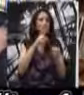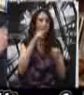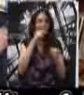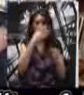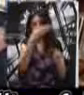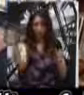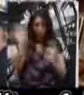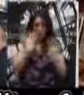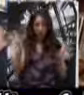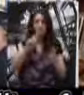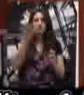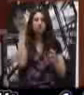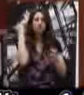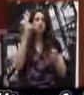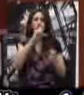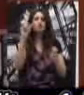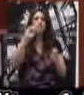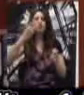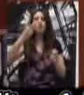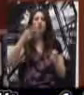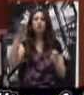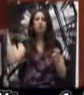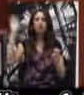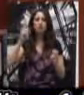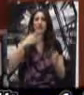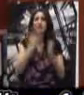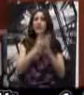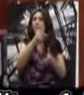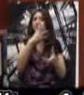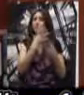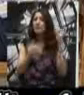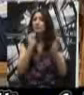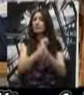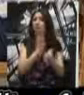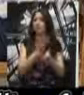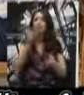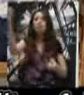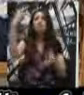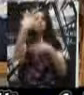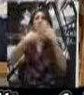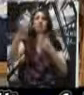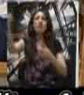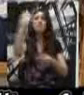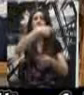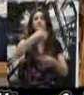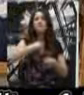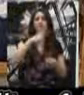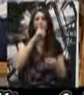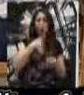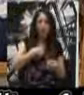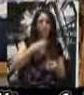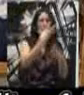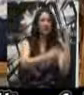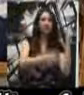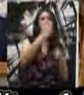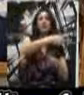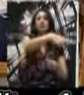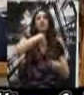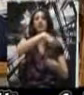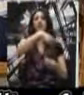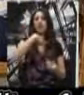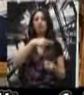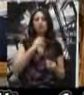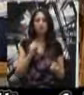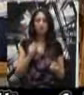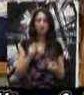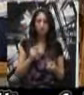طب اللي محبوسه معاك ليه؟ هو ما هو اشتكانا انا وهي. يعني انت عشان تاخدوا الحاجه انت بتمضي ايصالات يعني وبصم